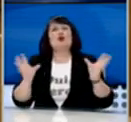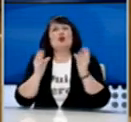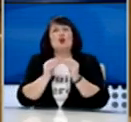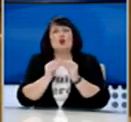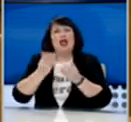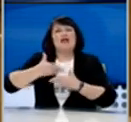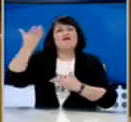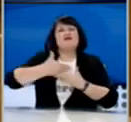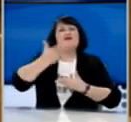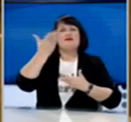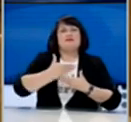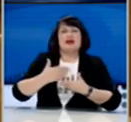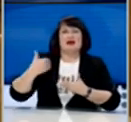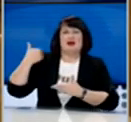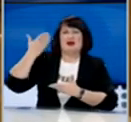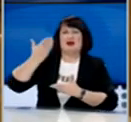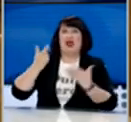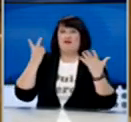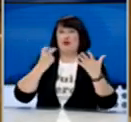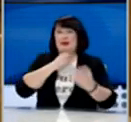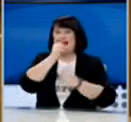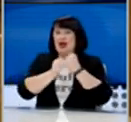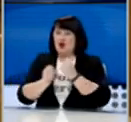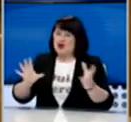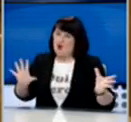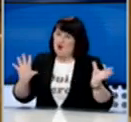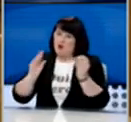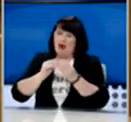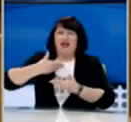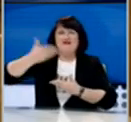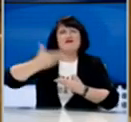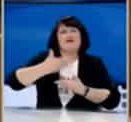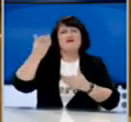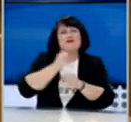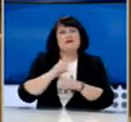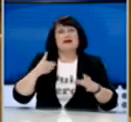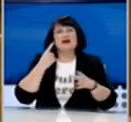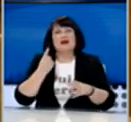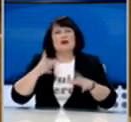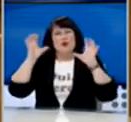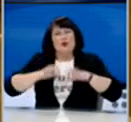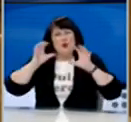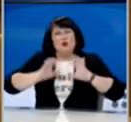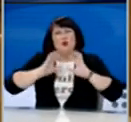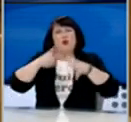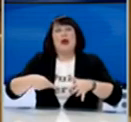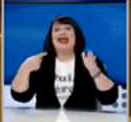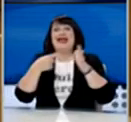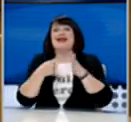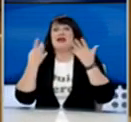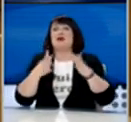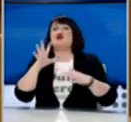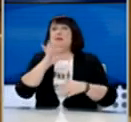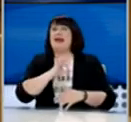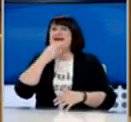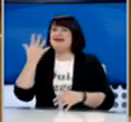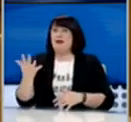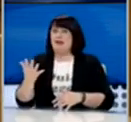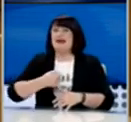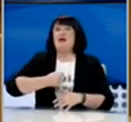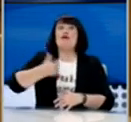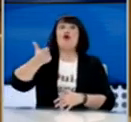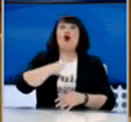ημερήσιο τύπο των τελευταίων 70 ετών θα διαπιστώσουμε ότι φοβερές πλημμύρες είχαν πλήξει και το 1955 όχι μόνο το